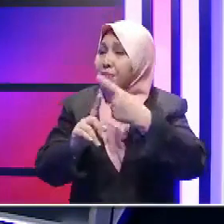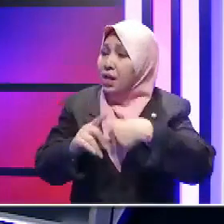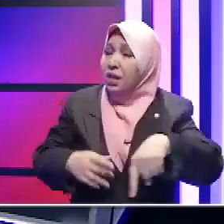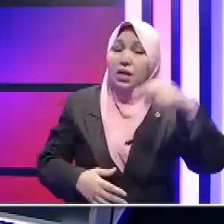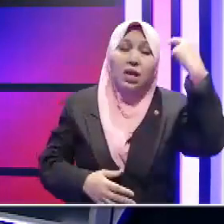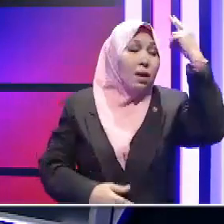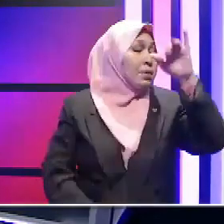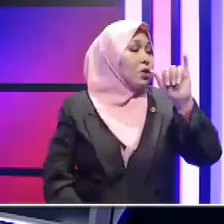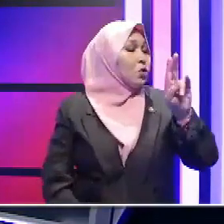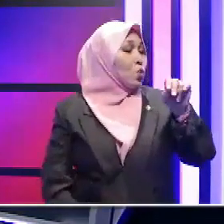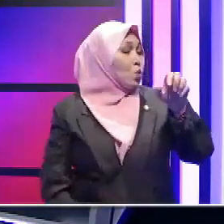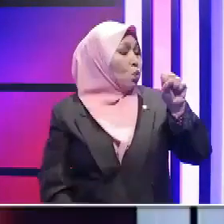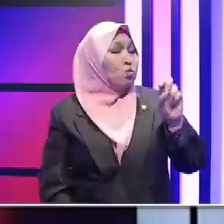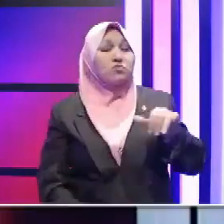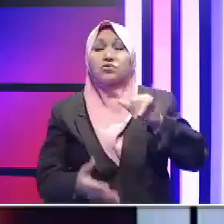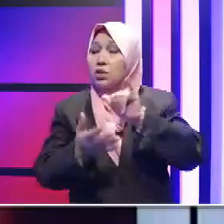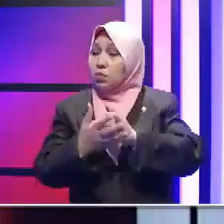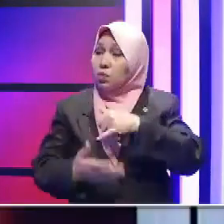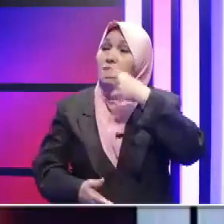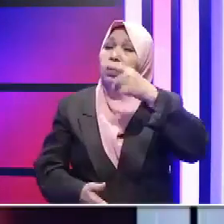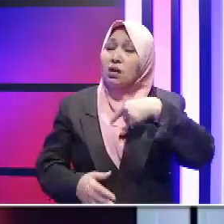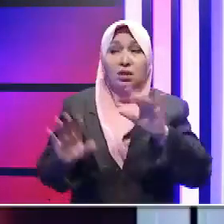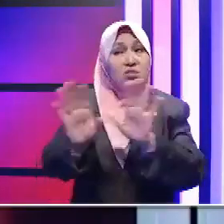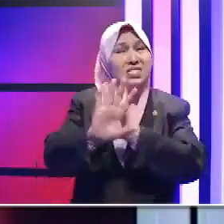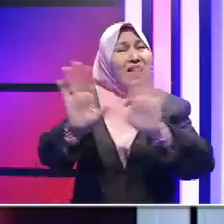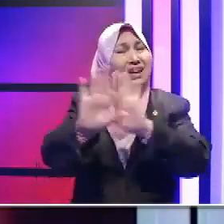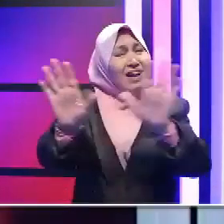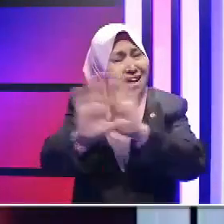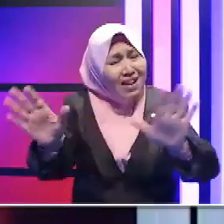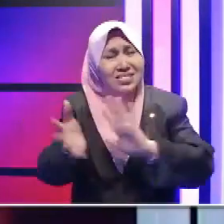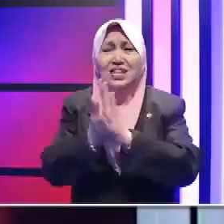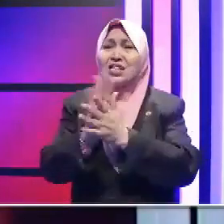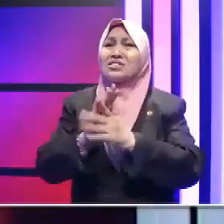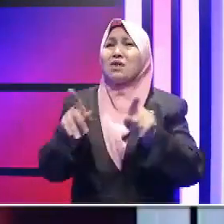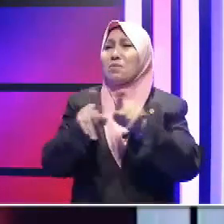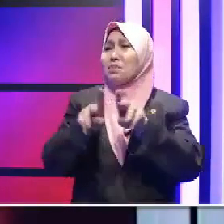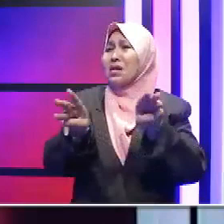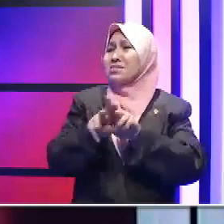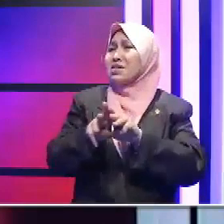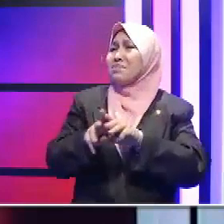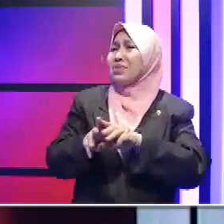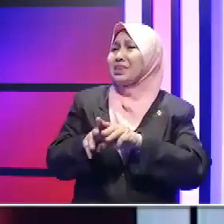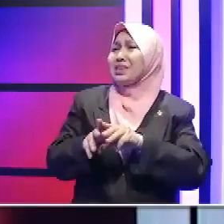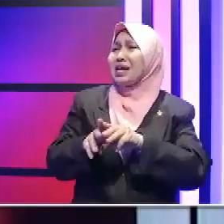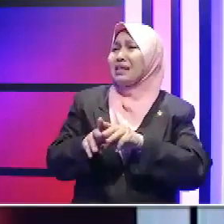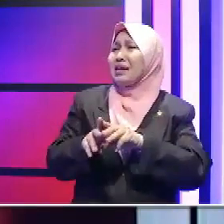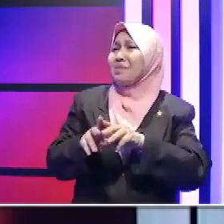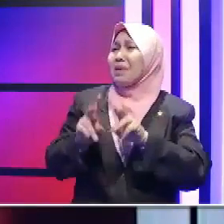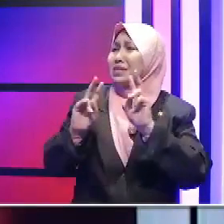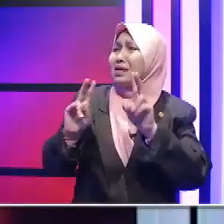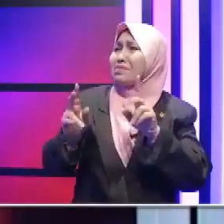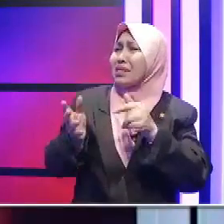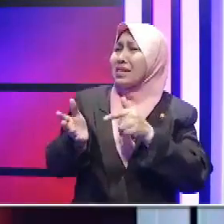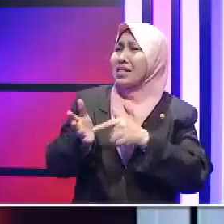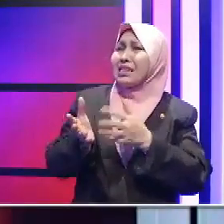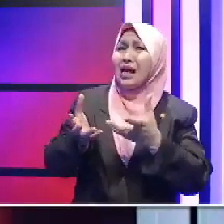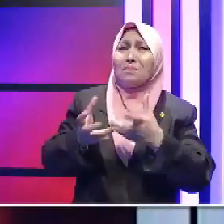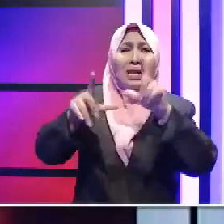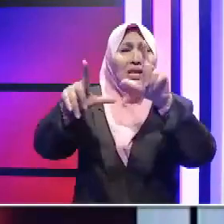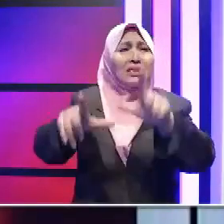Yunus dikatakan walatakun Kausa webho jangan jadi seperti Nabi Yunus akan nampak macam yang ini nah nah nah nah